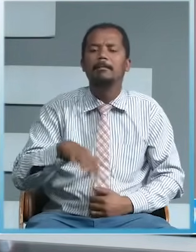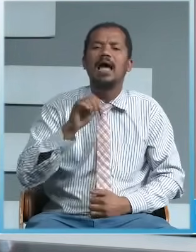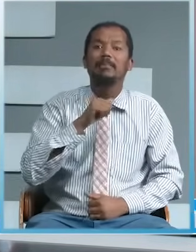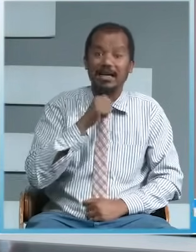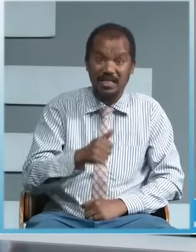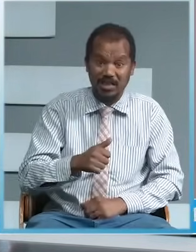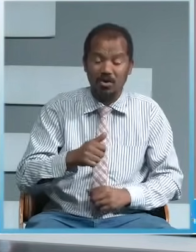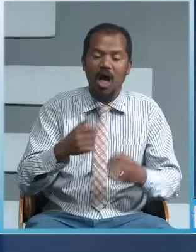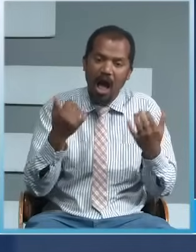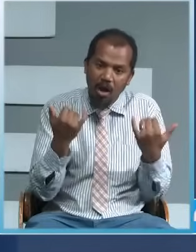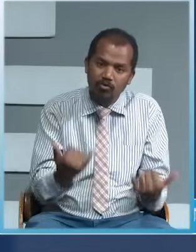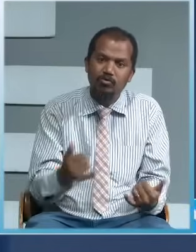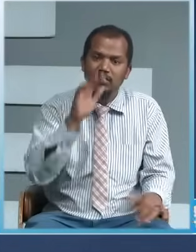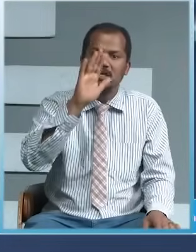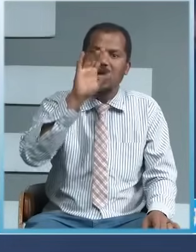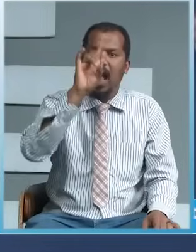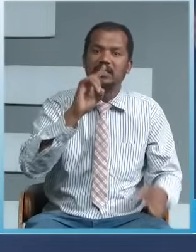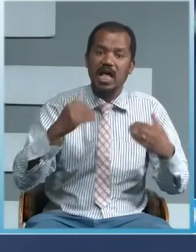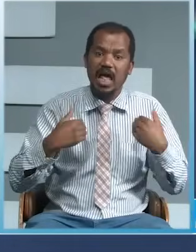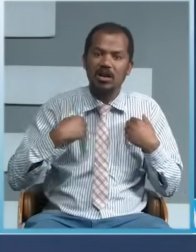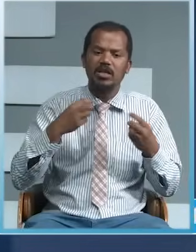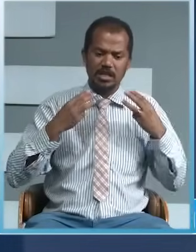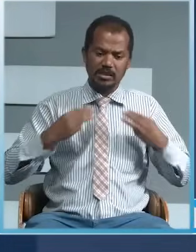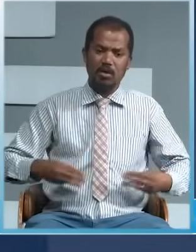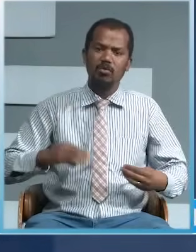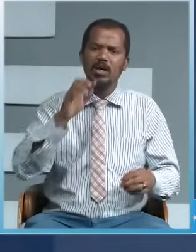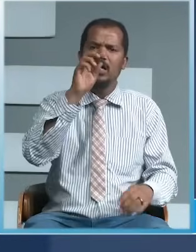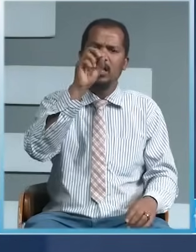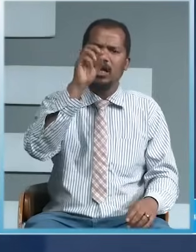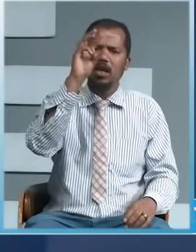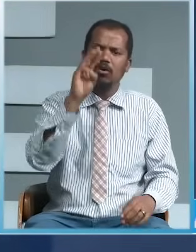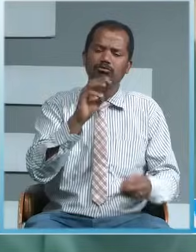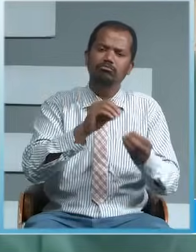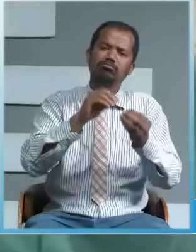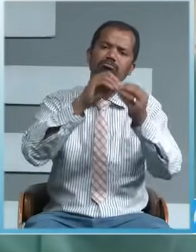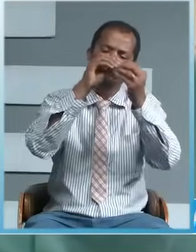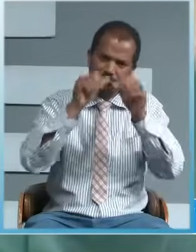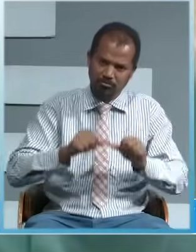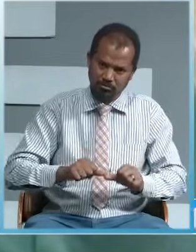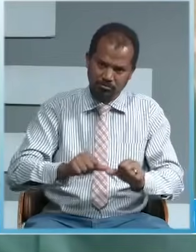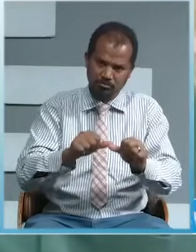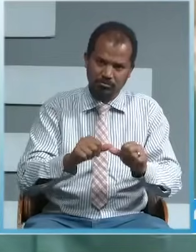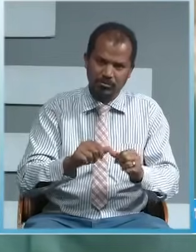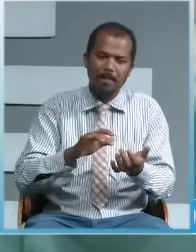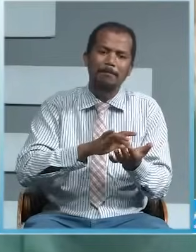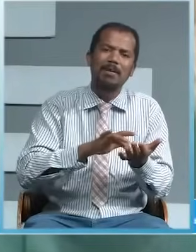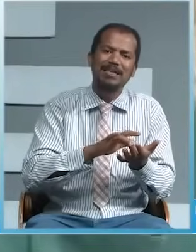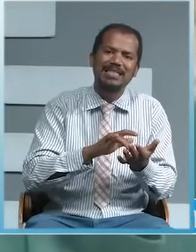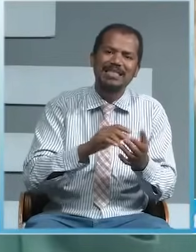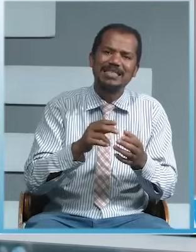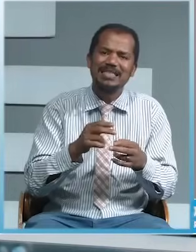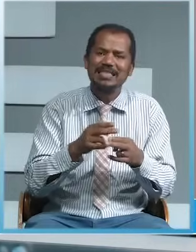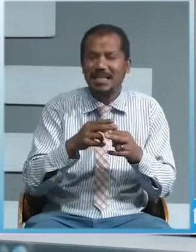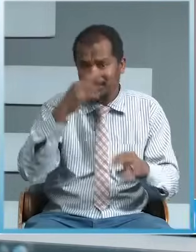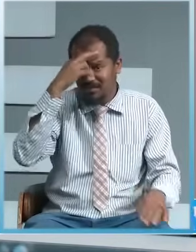ተቀባይነት ባለማግኘታቸው አሁንም በጋዛ ያለው የሰብአዊ ቀውስ ተባብሶ ቀጥሏል። በመድኃኒቶች